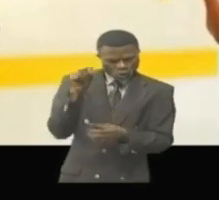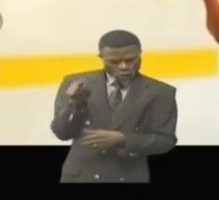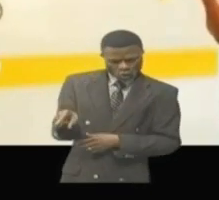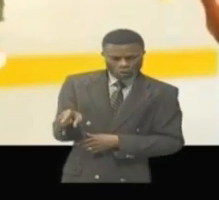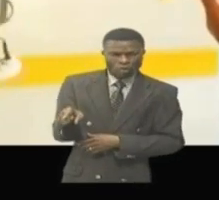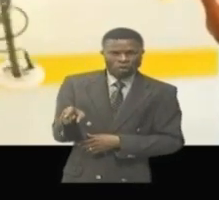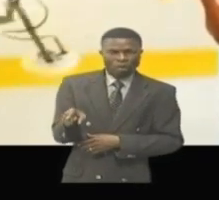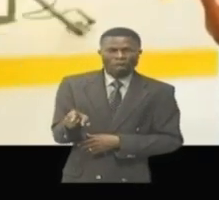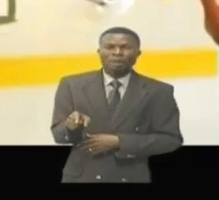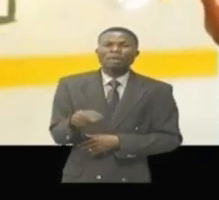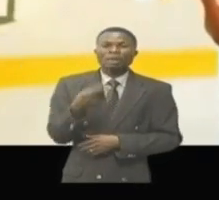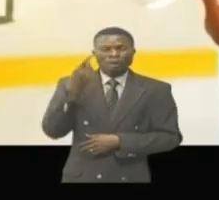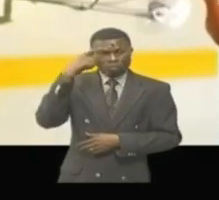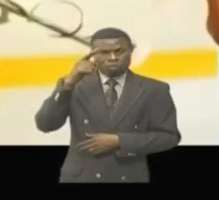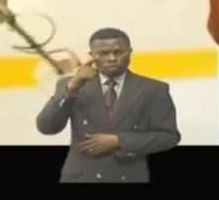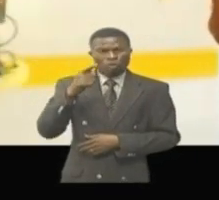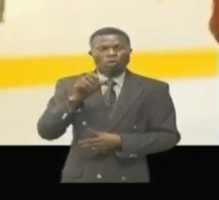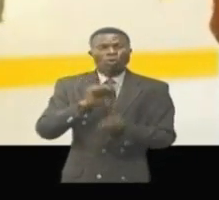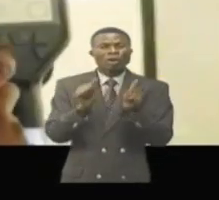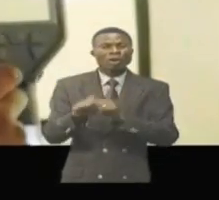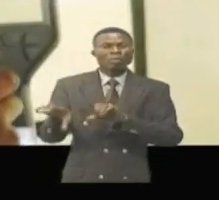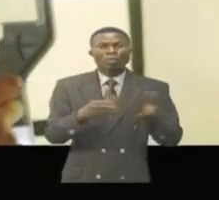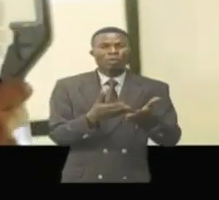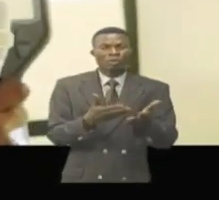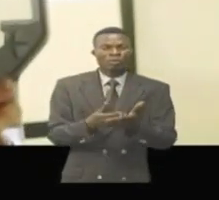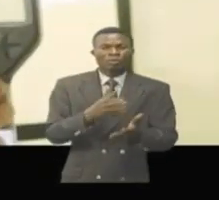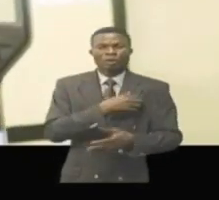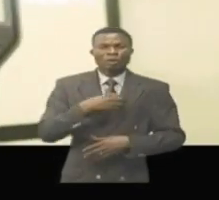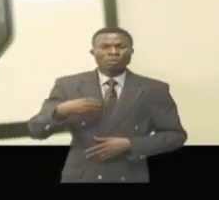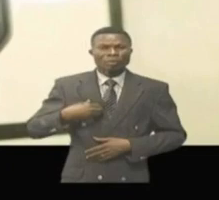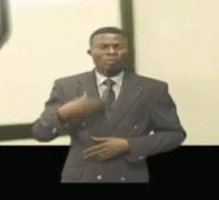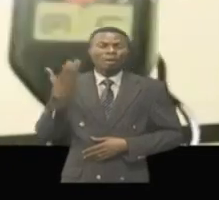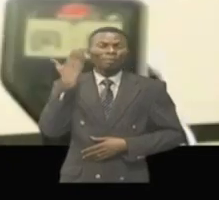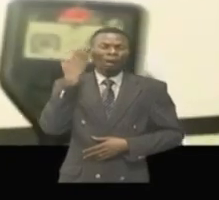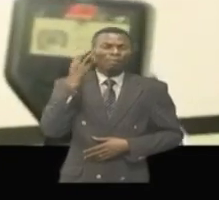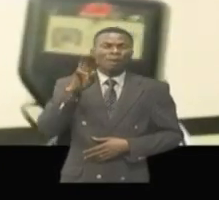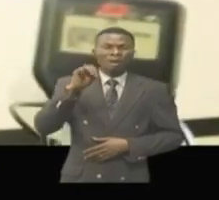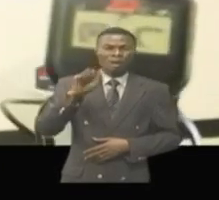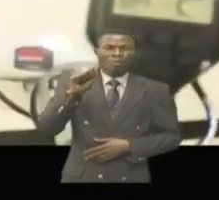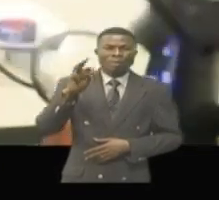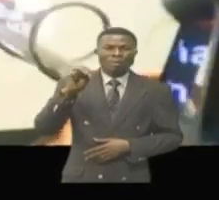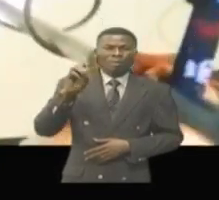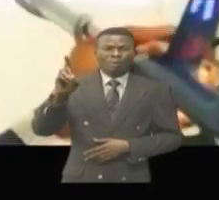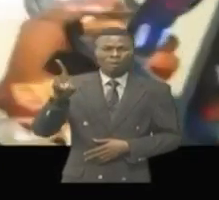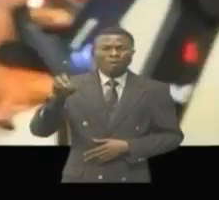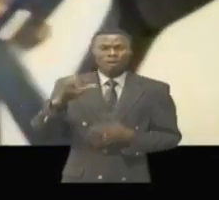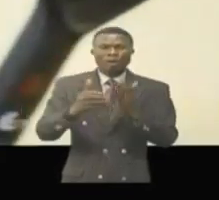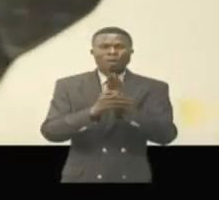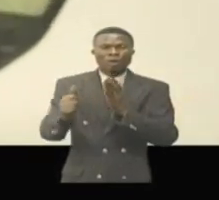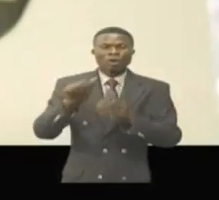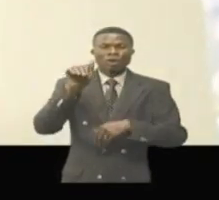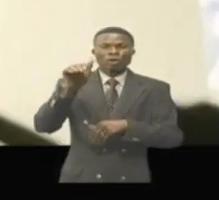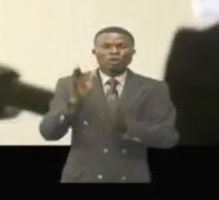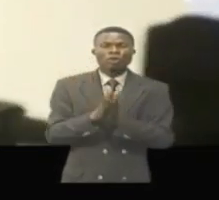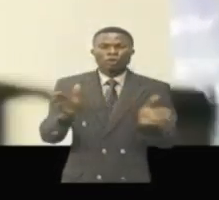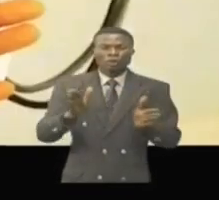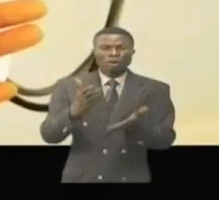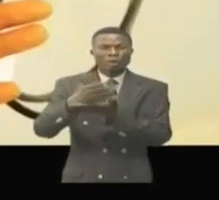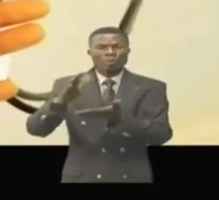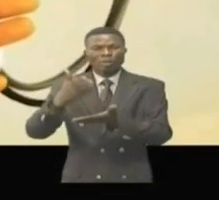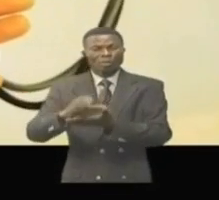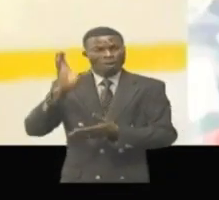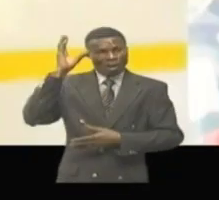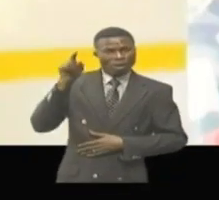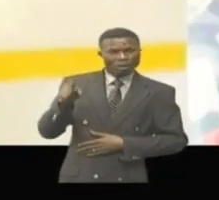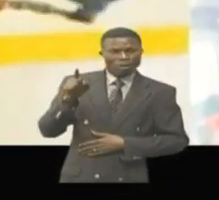la parole pour la circonstance, M. Mamadou Doucouré, dans sa qualité du directeur distributeur local,